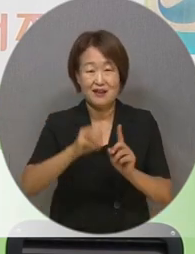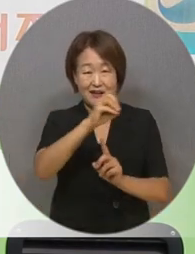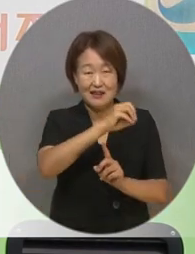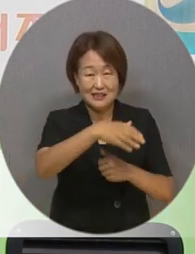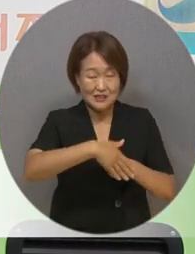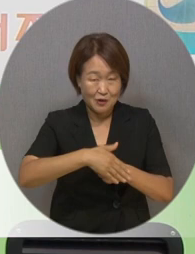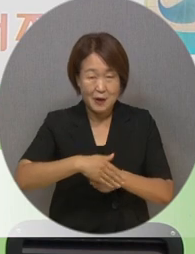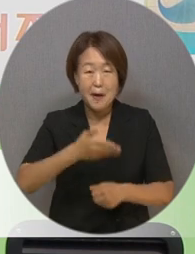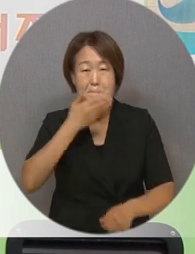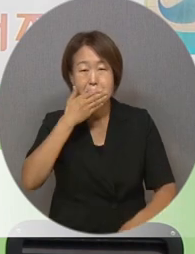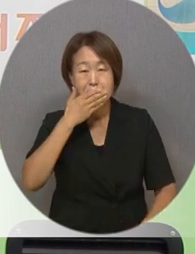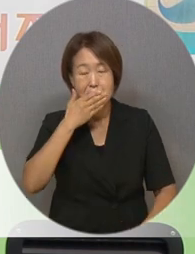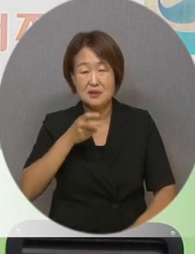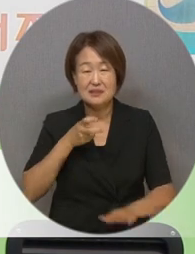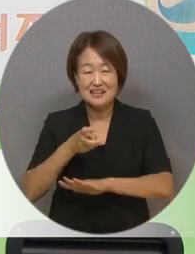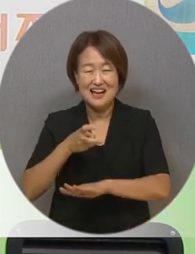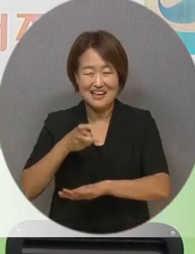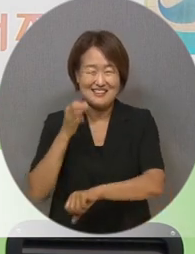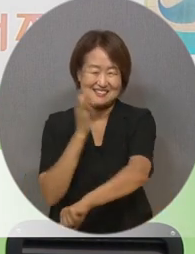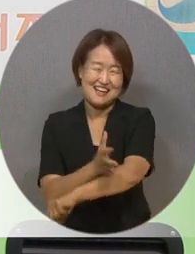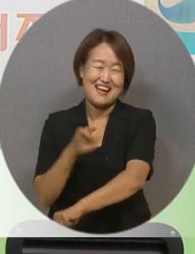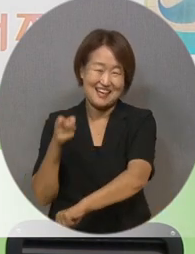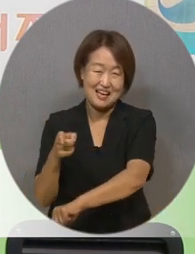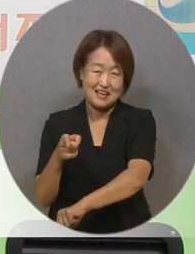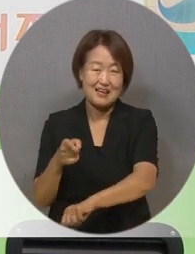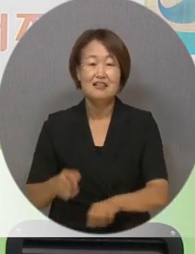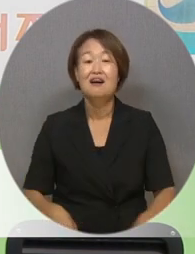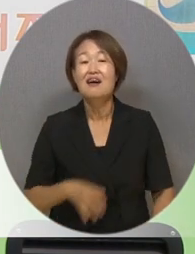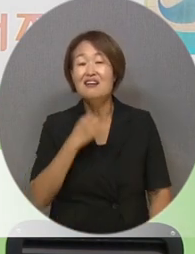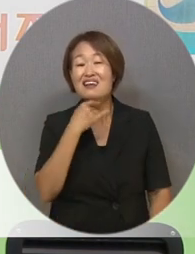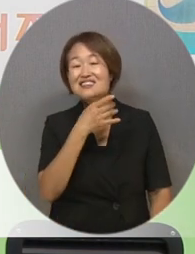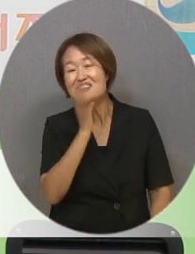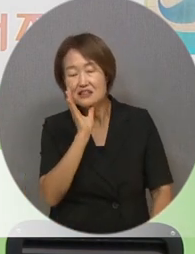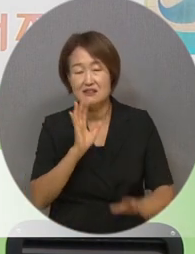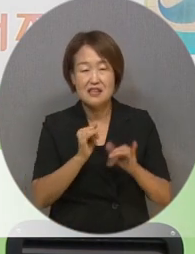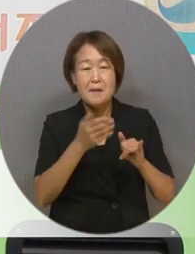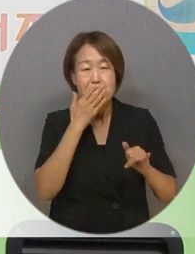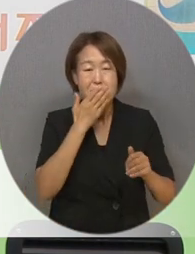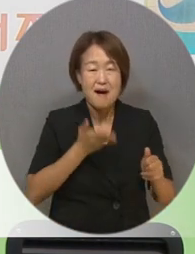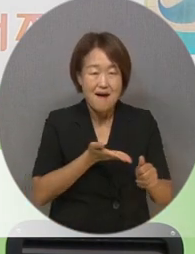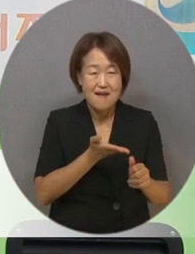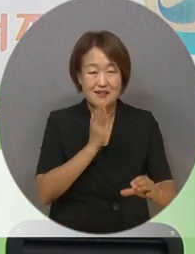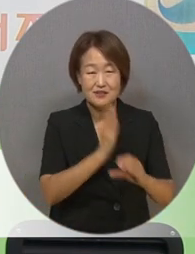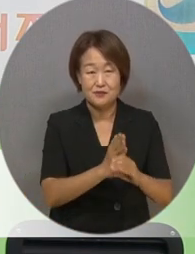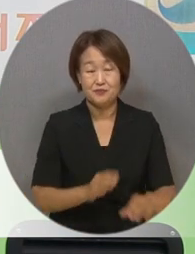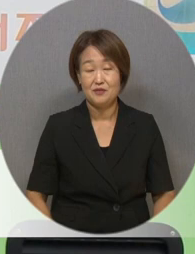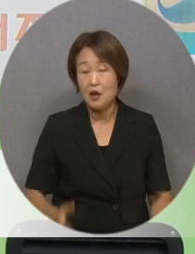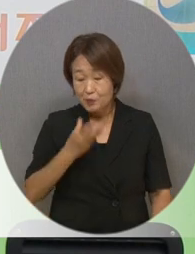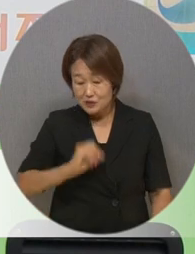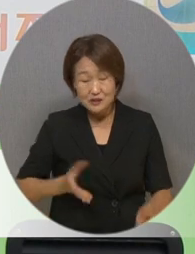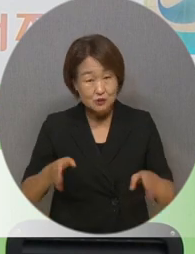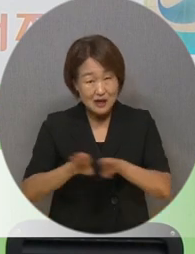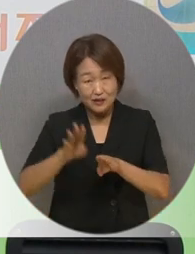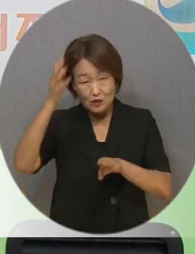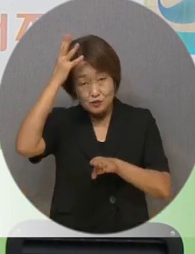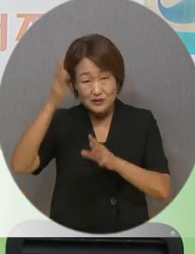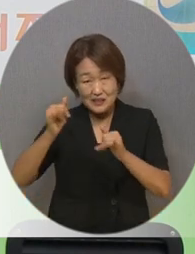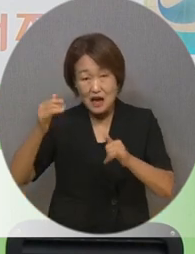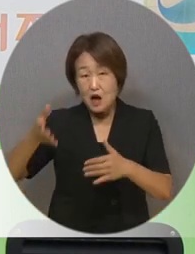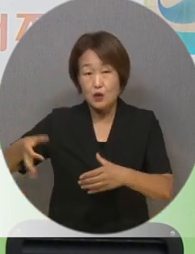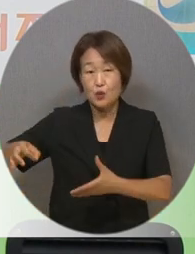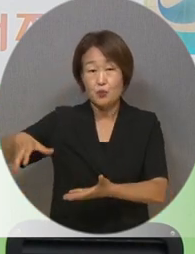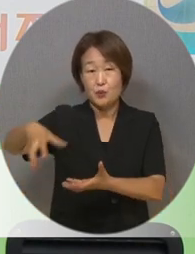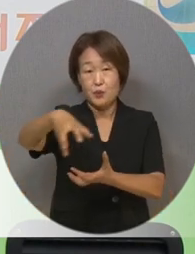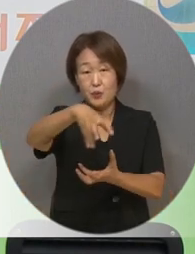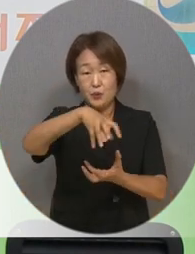밥차를 가져왔습니다. 그래서 지금 매주 고령 어르신들께 식사를 제공하고 있습니다. 저희 복지관에서 후원자 모금을